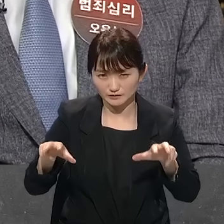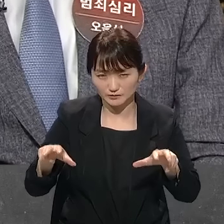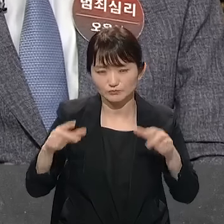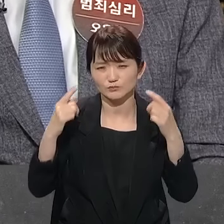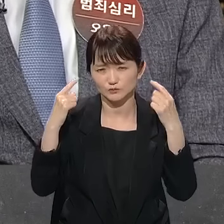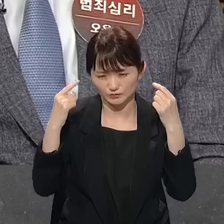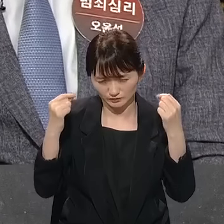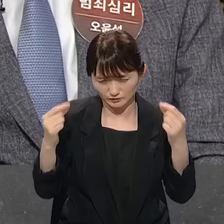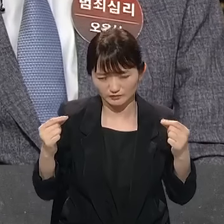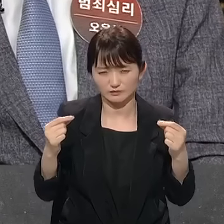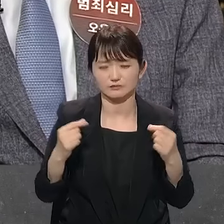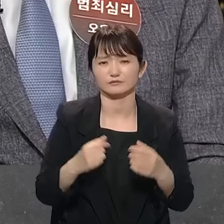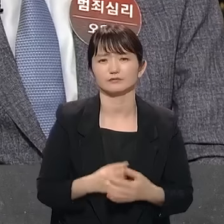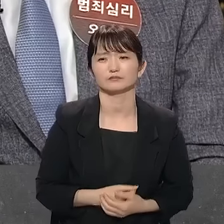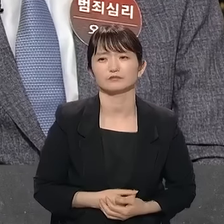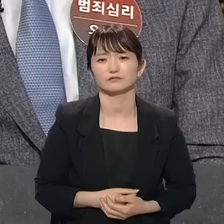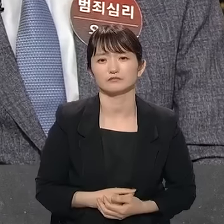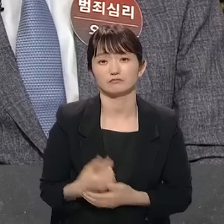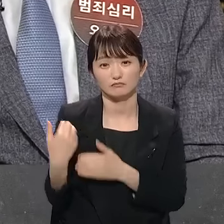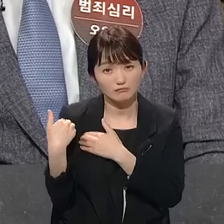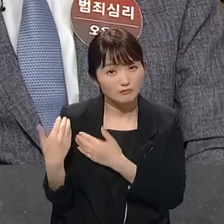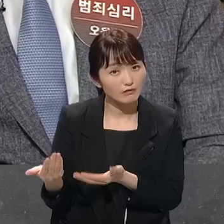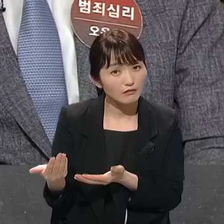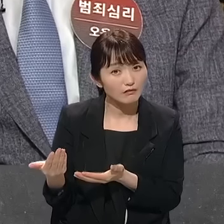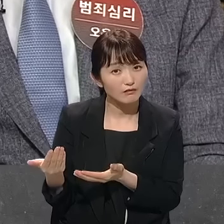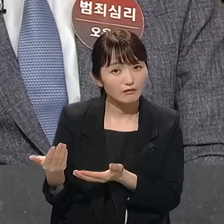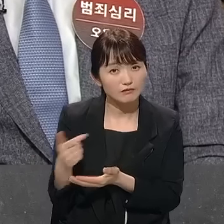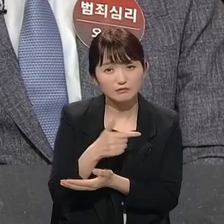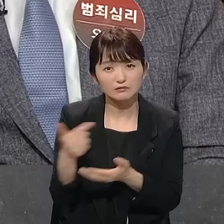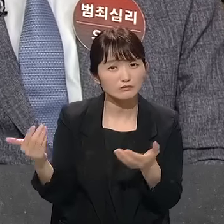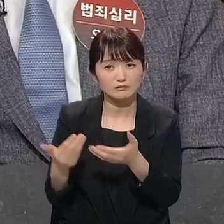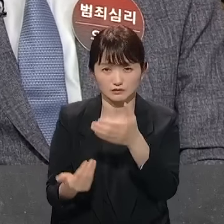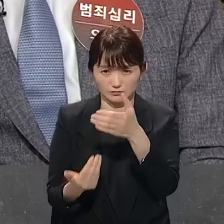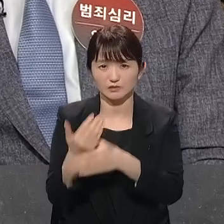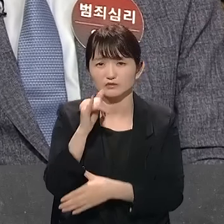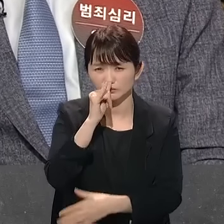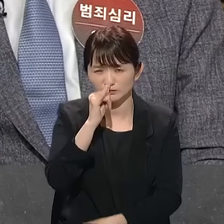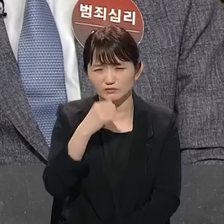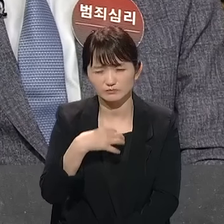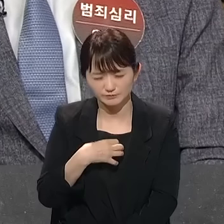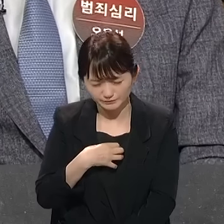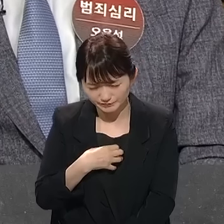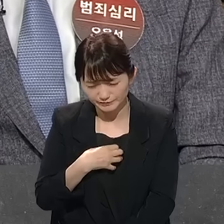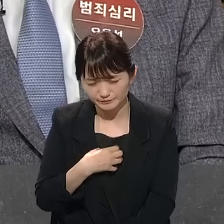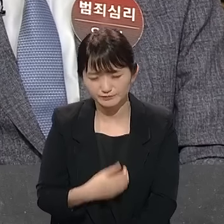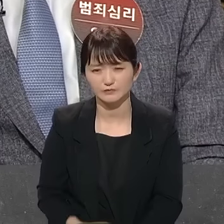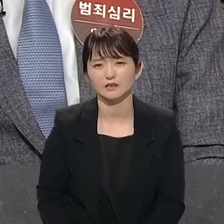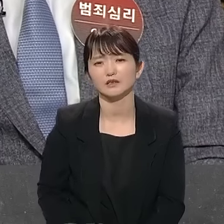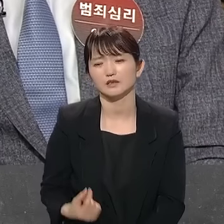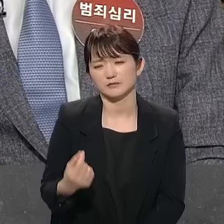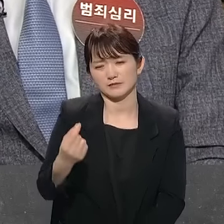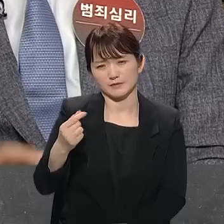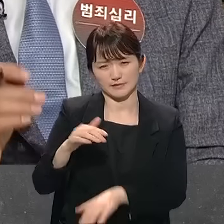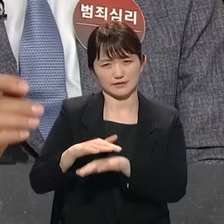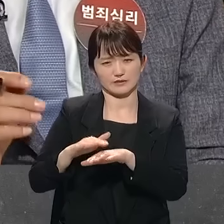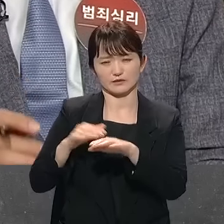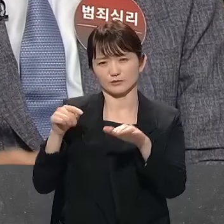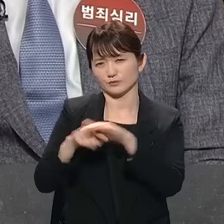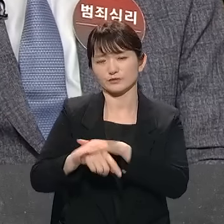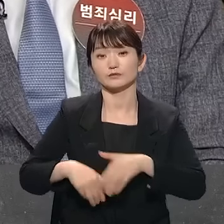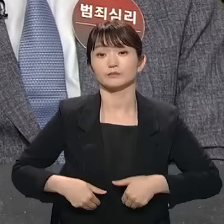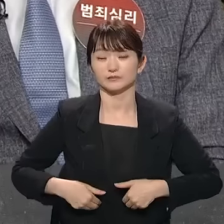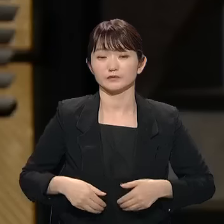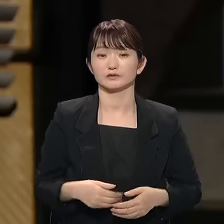진행형입니다. 그래서 그냥 놔두면은 앞으로 큰 일을 갖다가 벌이게 될 것 같기 때문에 빨리 조치가 필요하고요. 또 하나